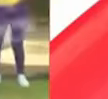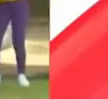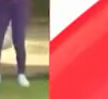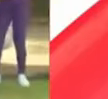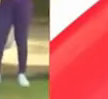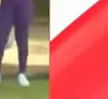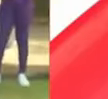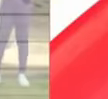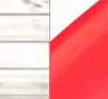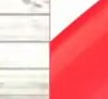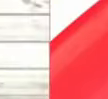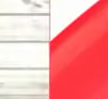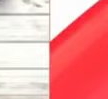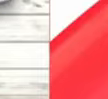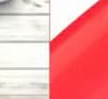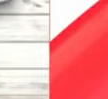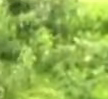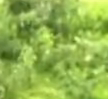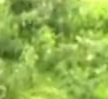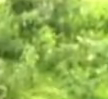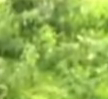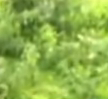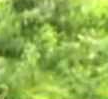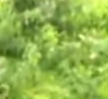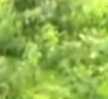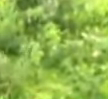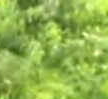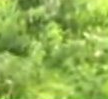Prestige Margarine.